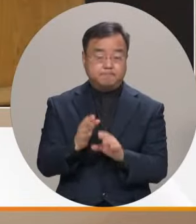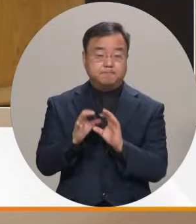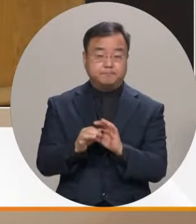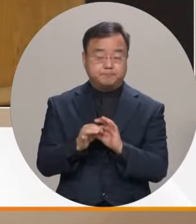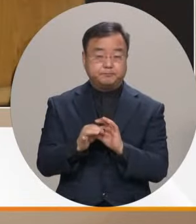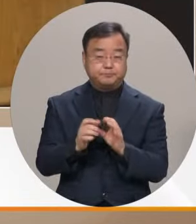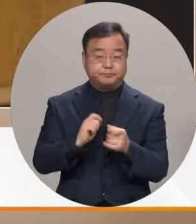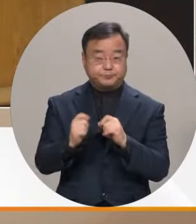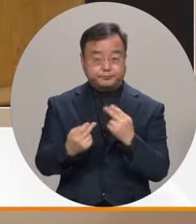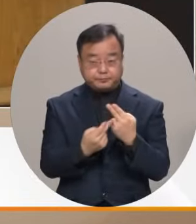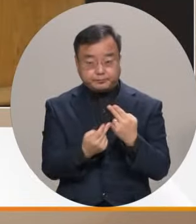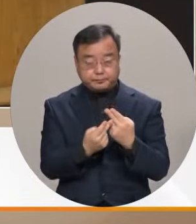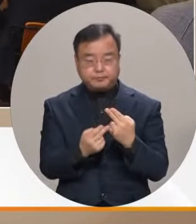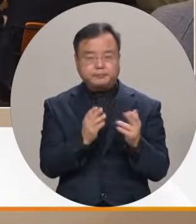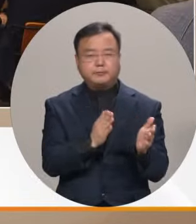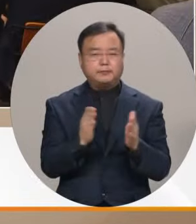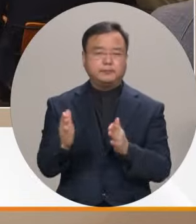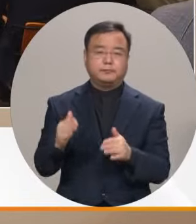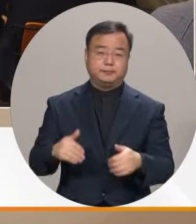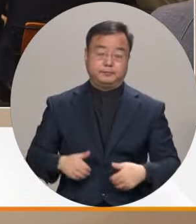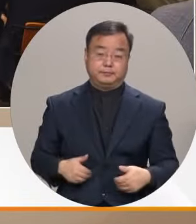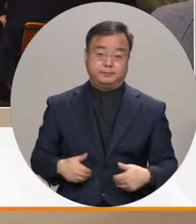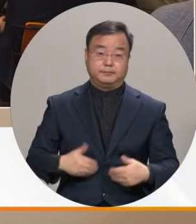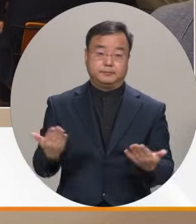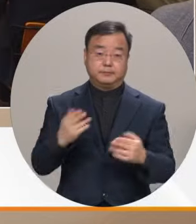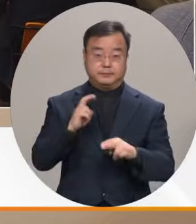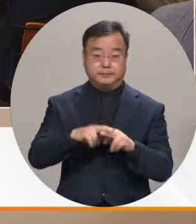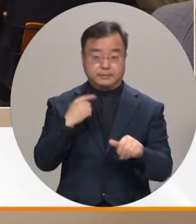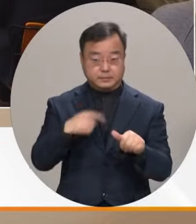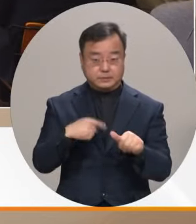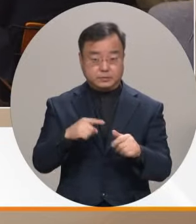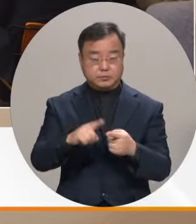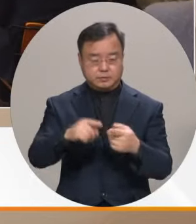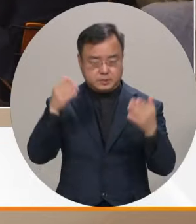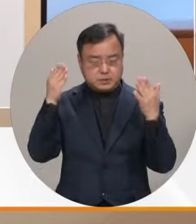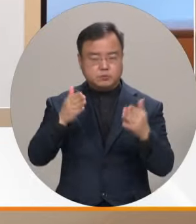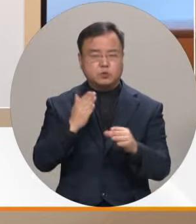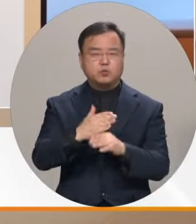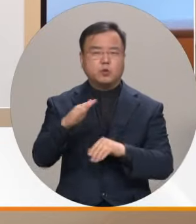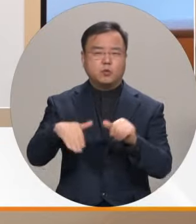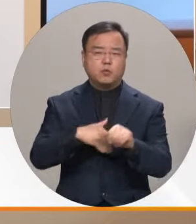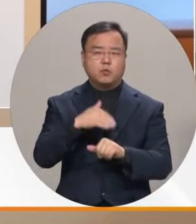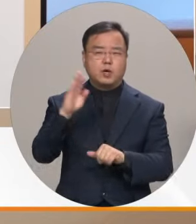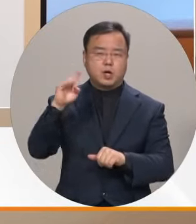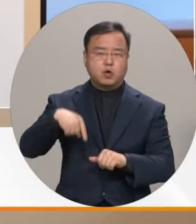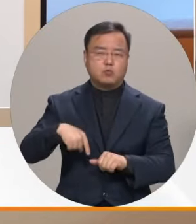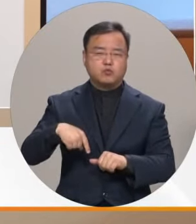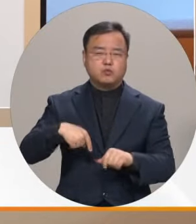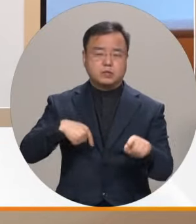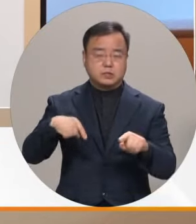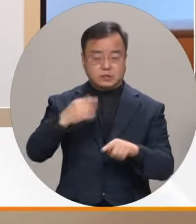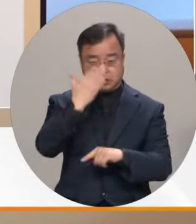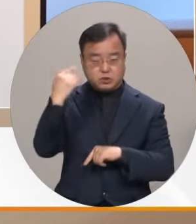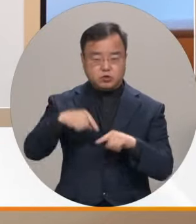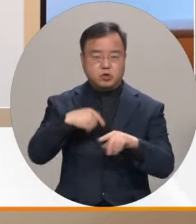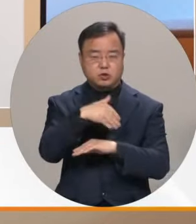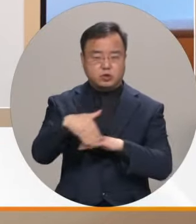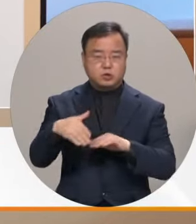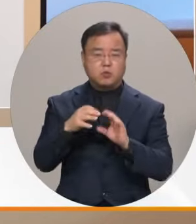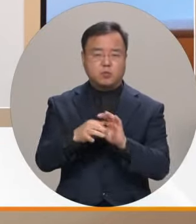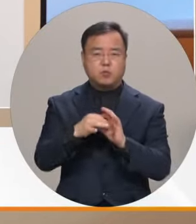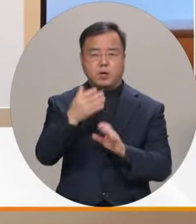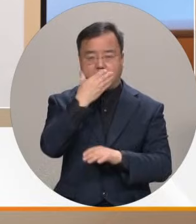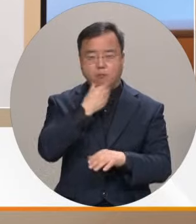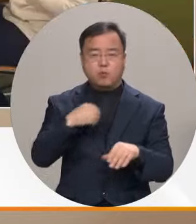조성 등의 투자확대 일자리 교육 쪽에 집중되어 있는 환경부 청년 관련 정책의 복지 문화